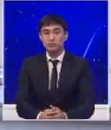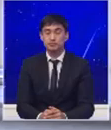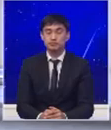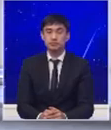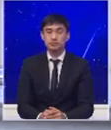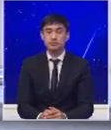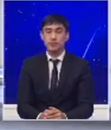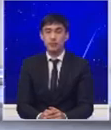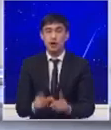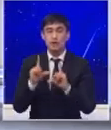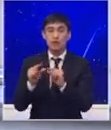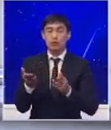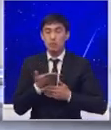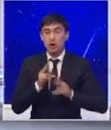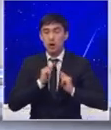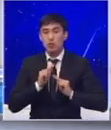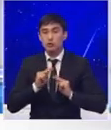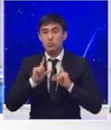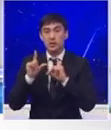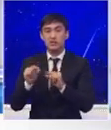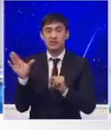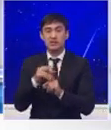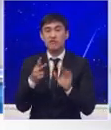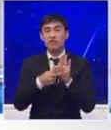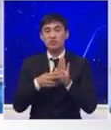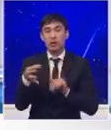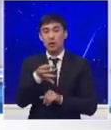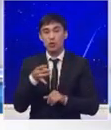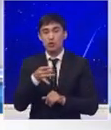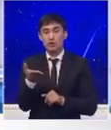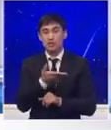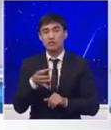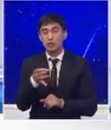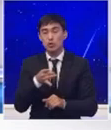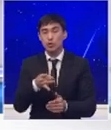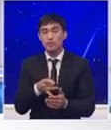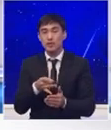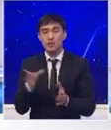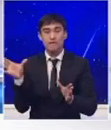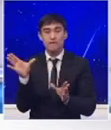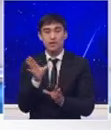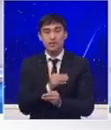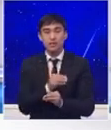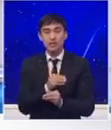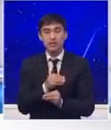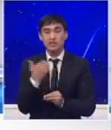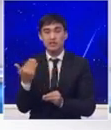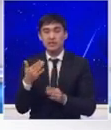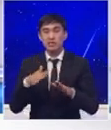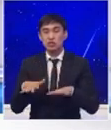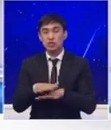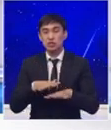моих рабочих поездок почти что все 8 районы нашего региона, везде со стороны